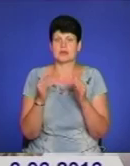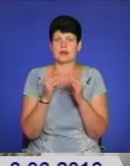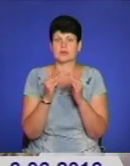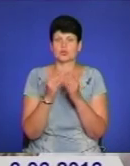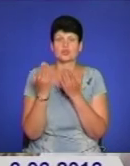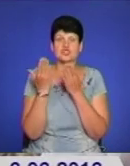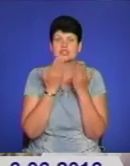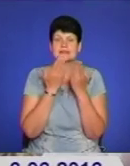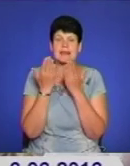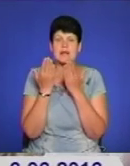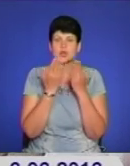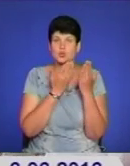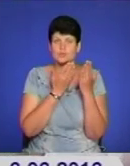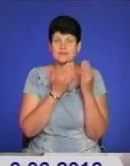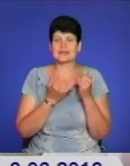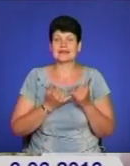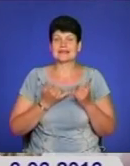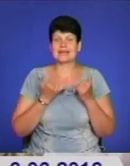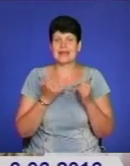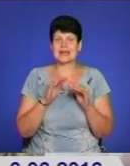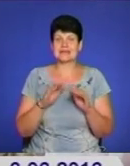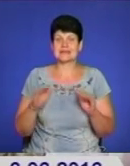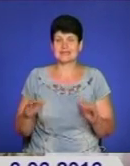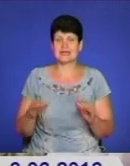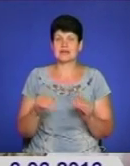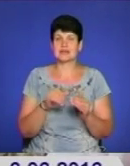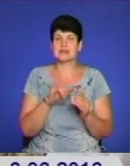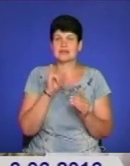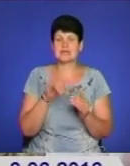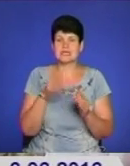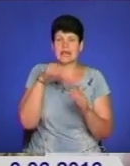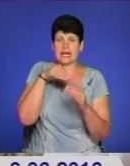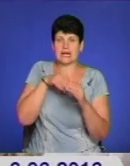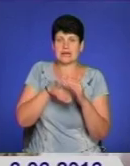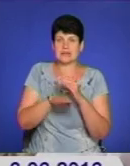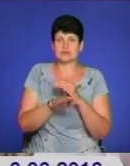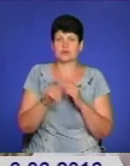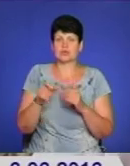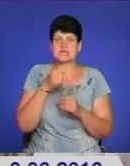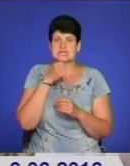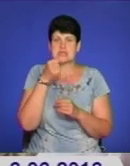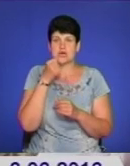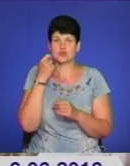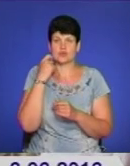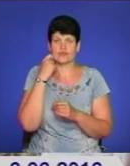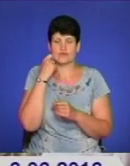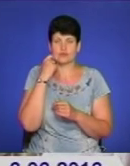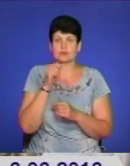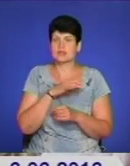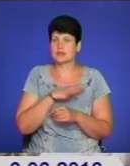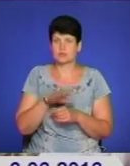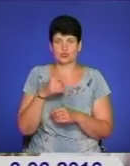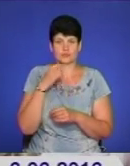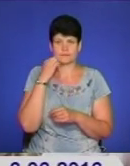читальню для дітей і Криївку, для дітей і людей старшого віку. Не буду казати